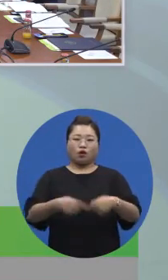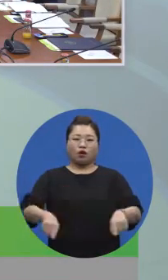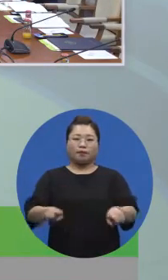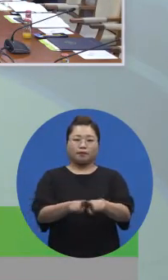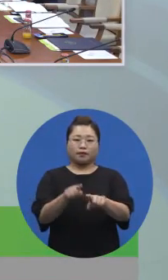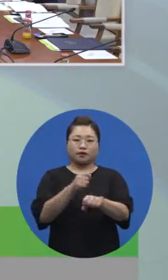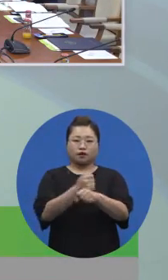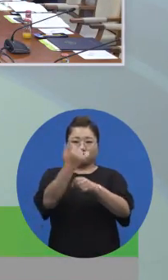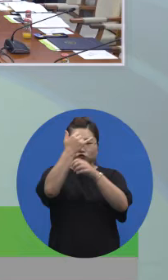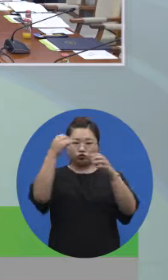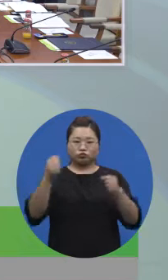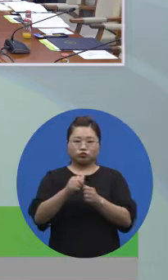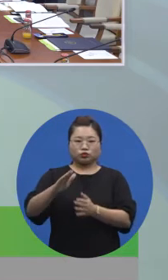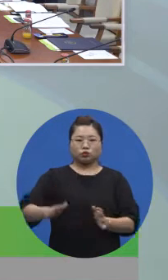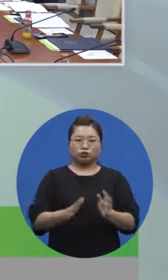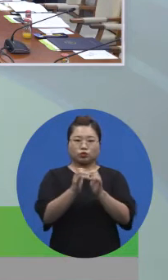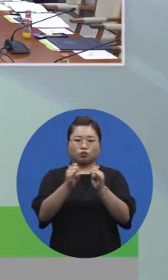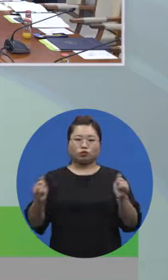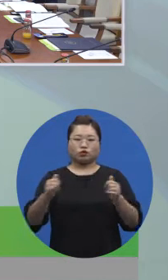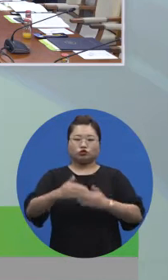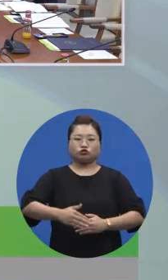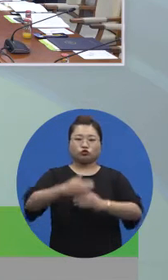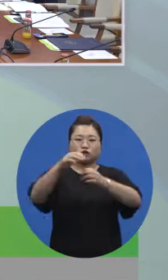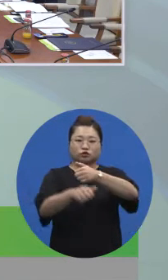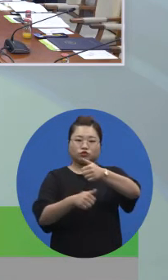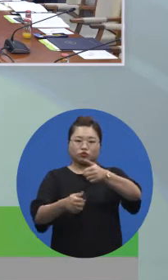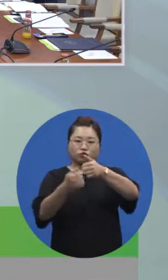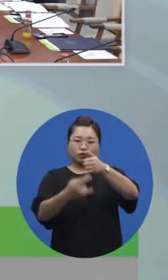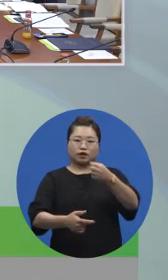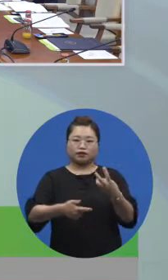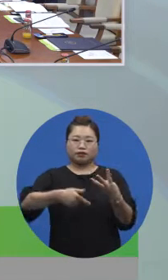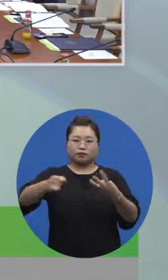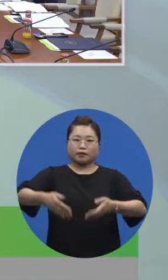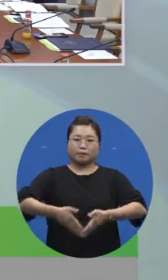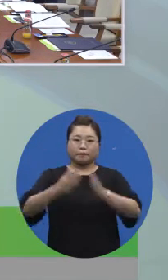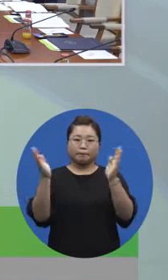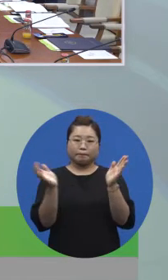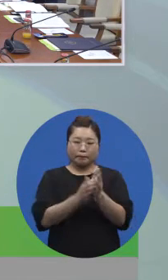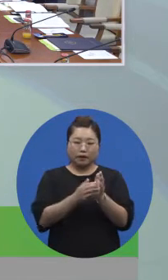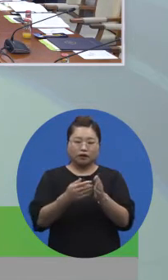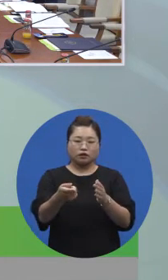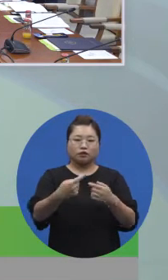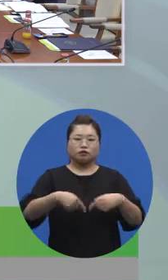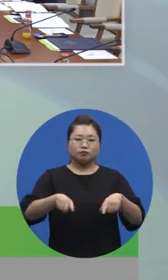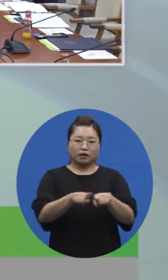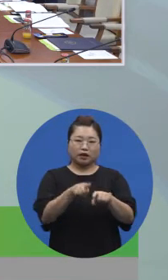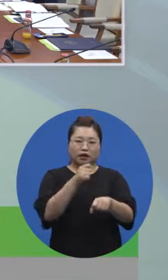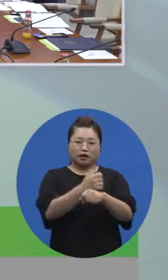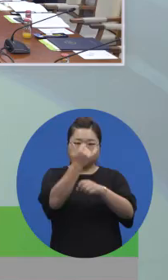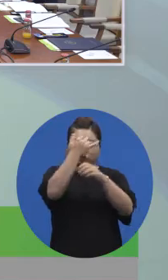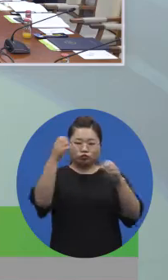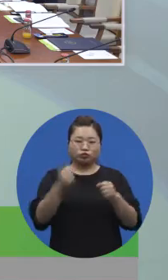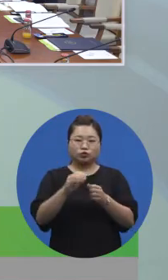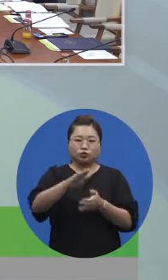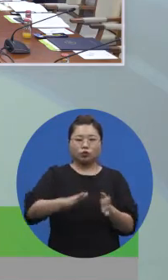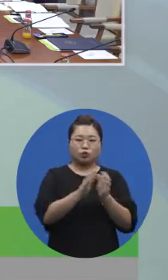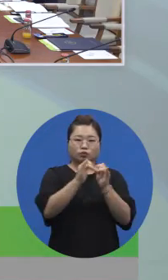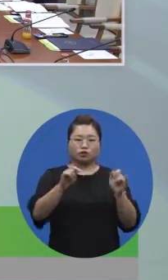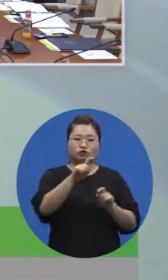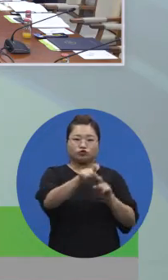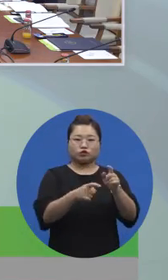충청북도는 함께하는 충북범도민추진위원회 3기 위촉식을 열고 함께하는